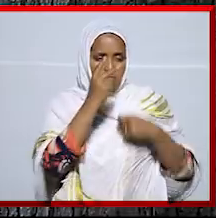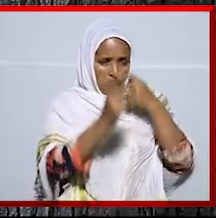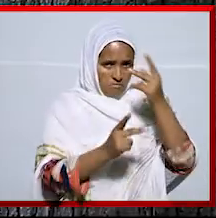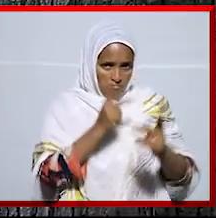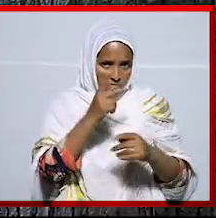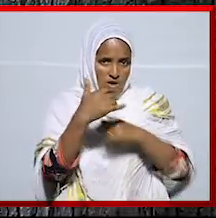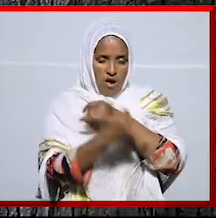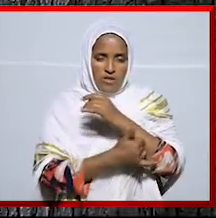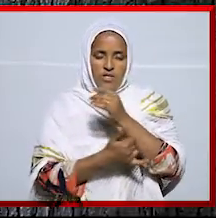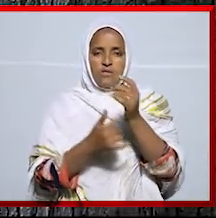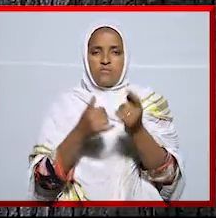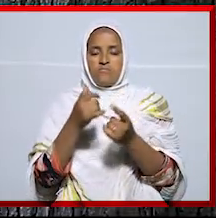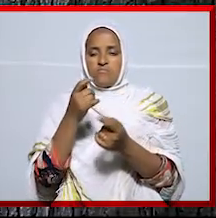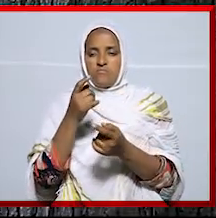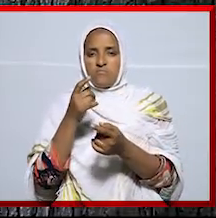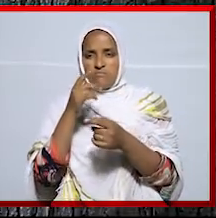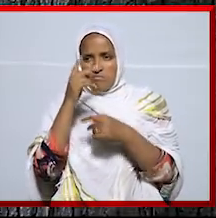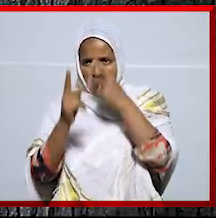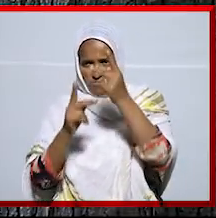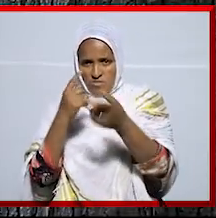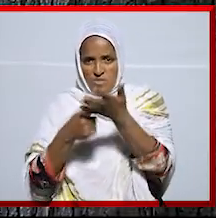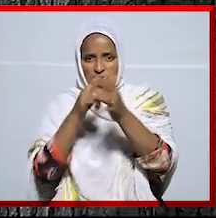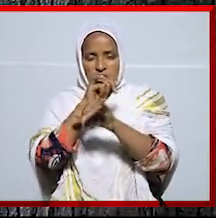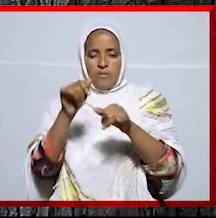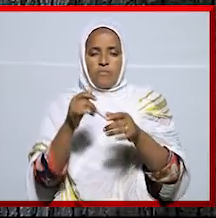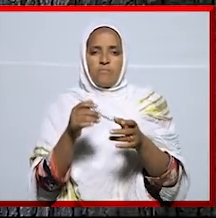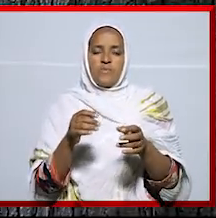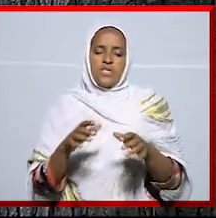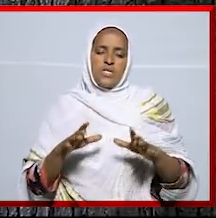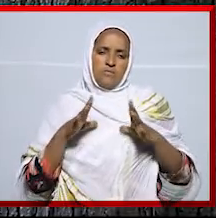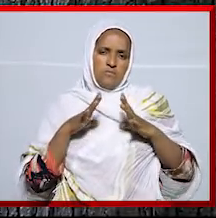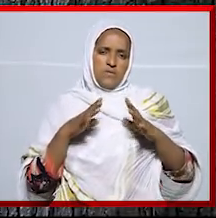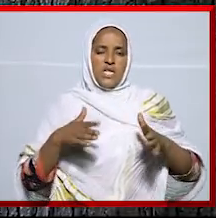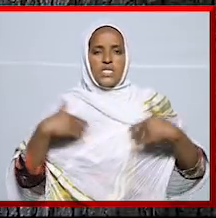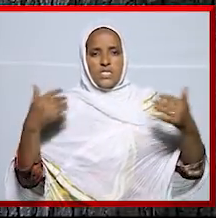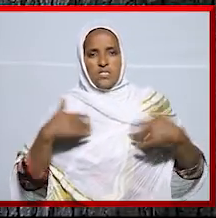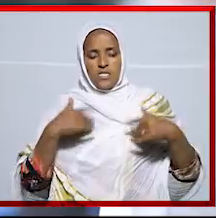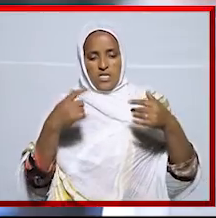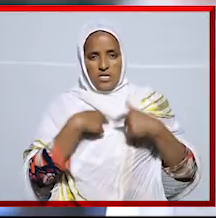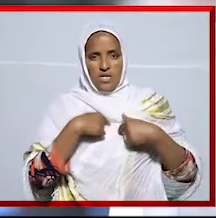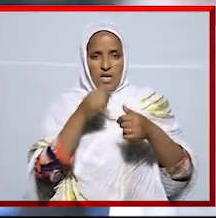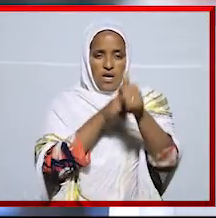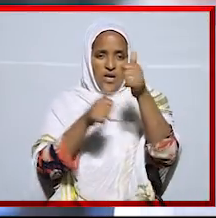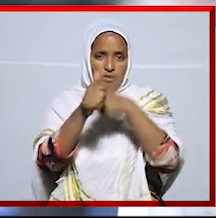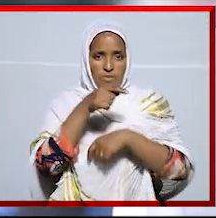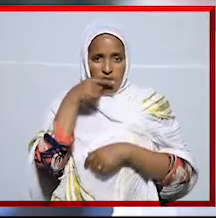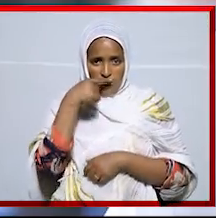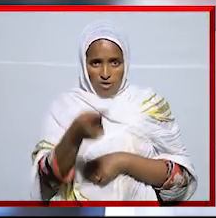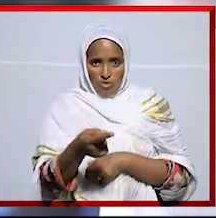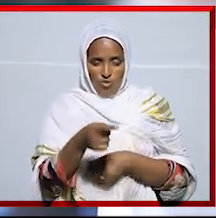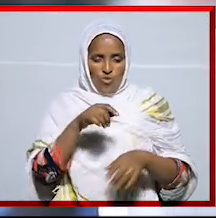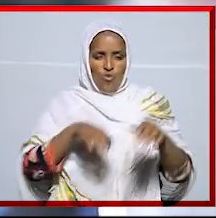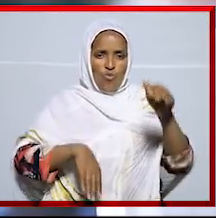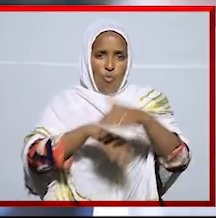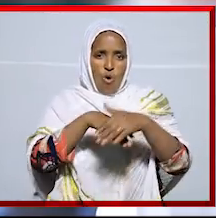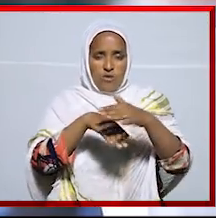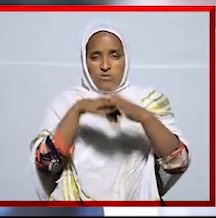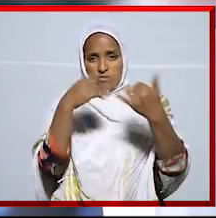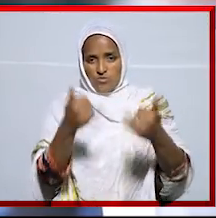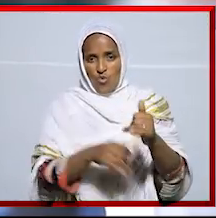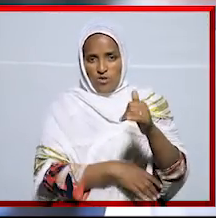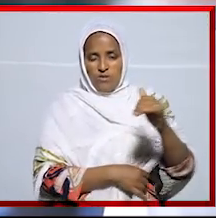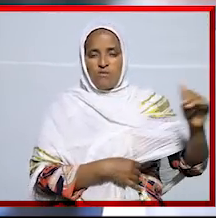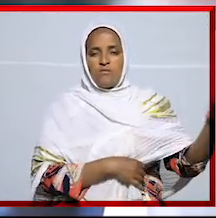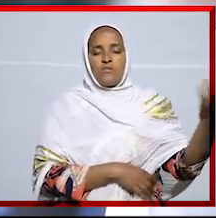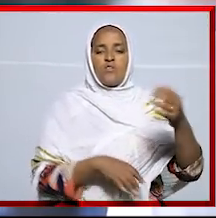በመጎብኘትም ሀገር በመጎብኘትም አለ እና እሱ ነገሮች ያዝናኑኛል እኔ ያው ቀድሜም እንደነገርኩ እግር ኳስ